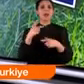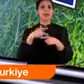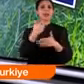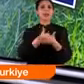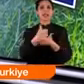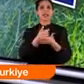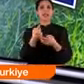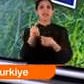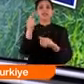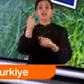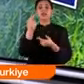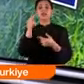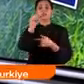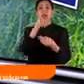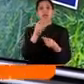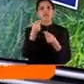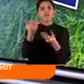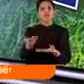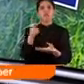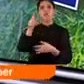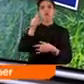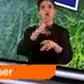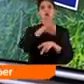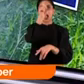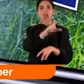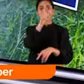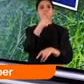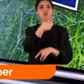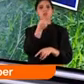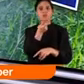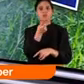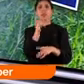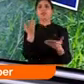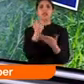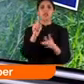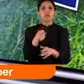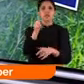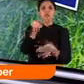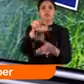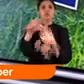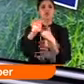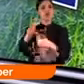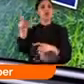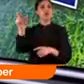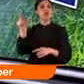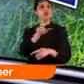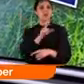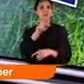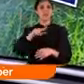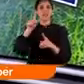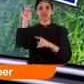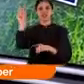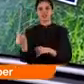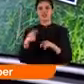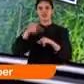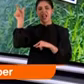Peki hastalar nasıl ulaşacaklar ve bu zehrin maliyeti ne kadar tabii? İşte tüm bu soruları ve daha fazlasını Işıl Açıkel ve Hakan